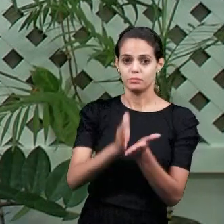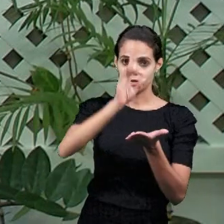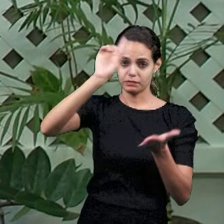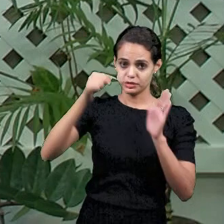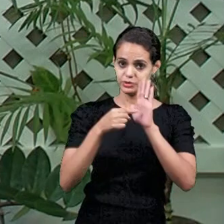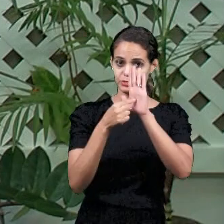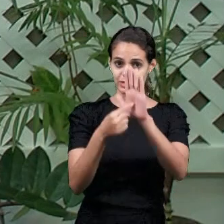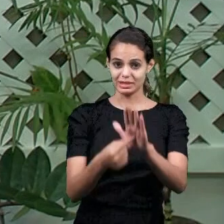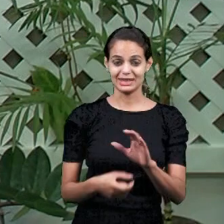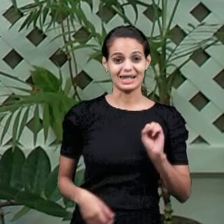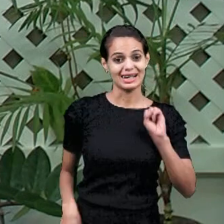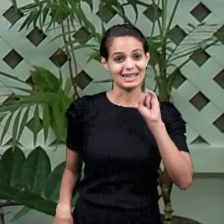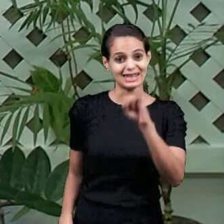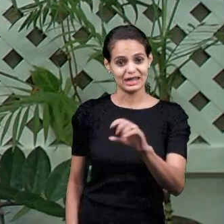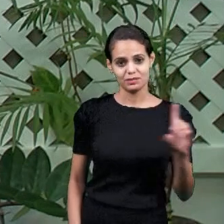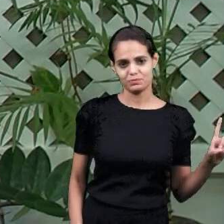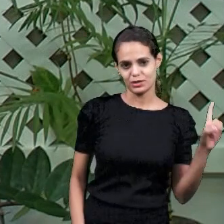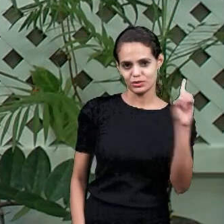il va